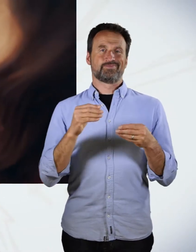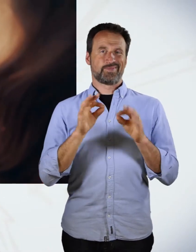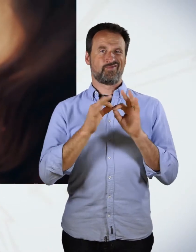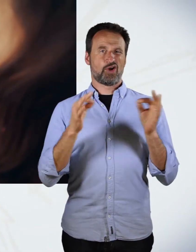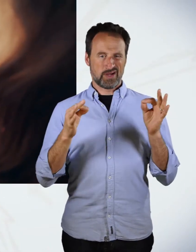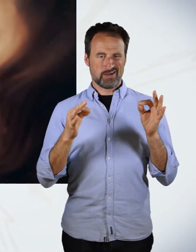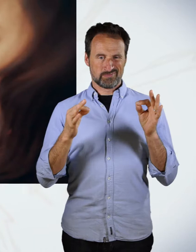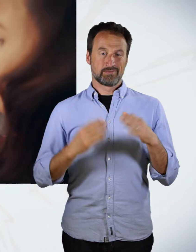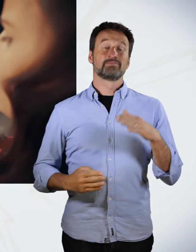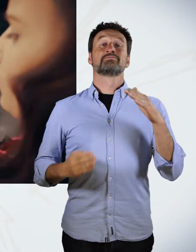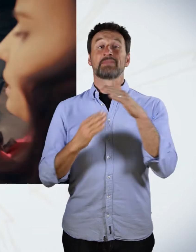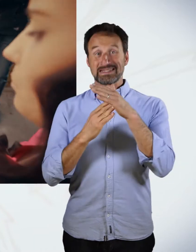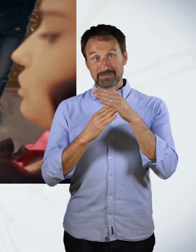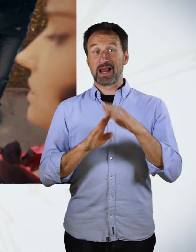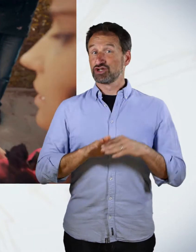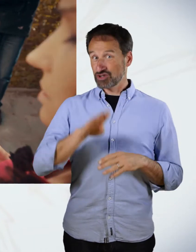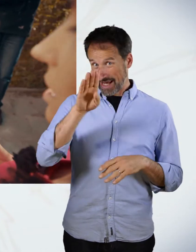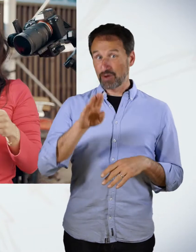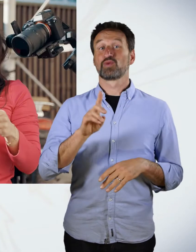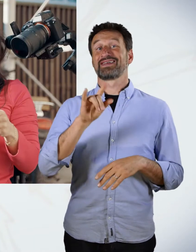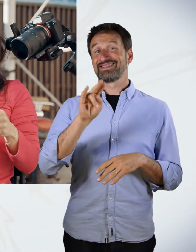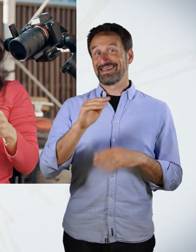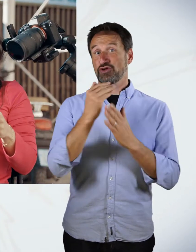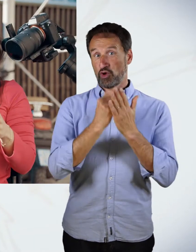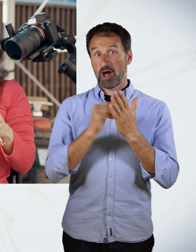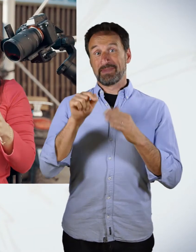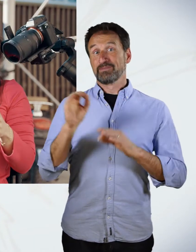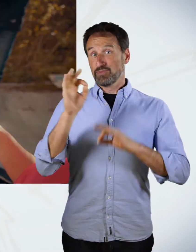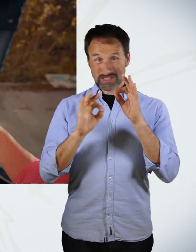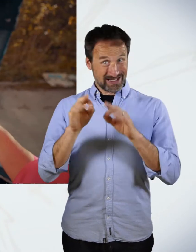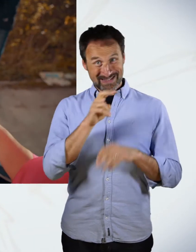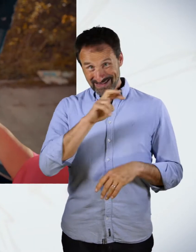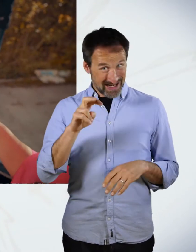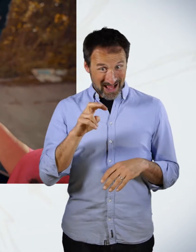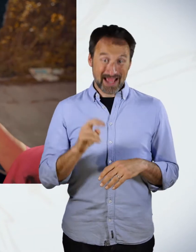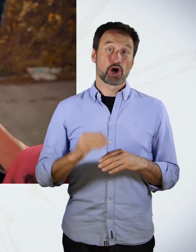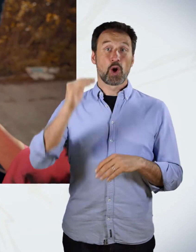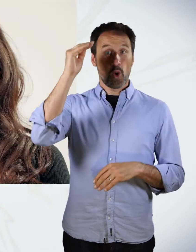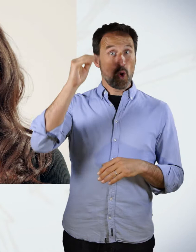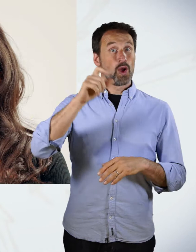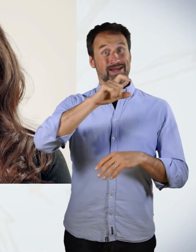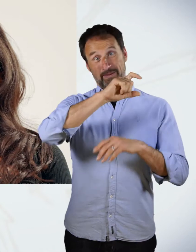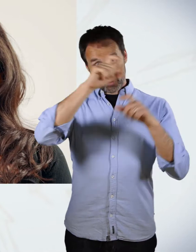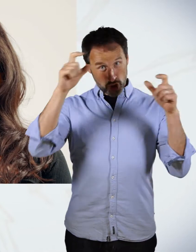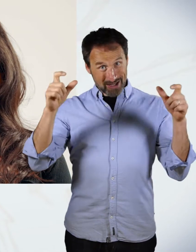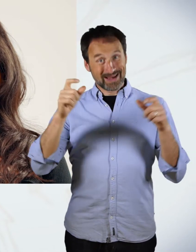Maximale Steigung nach DIN-Norm in Prozent ist gleich Höhe der Brücke geteilt durch Länge der Rampe.